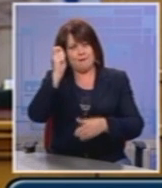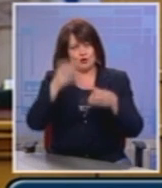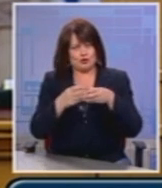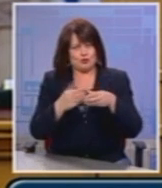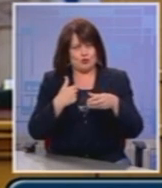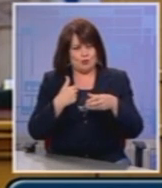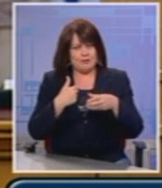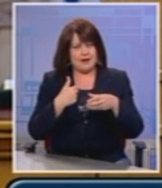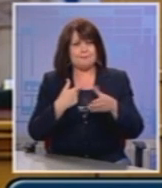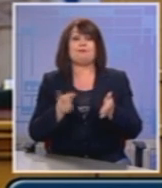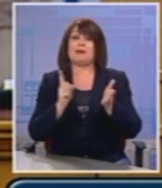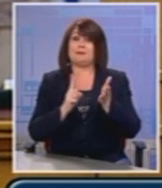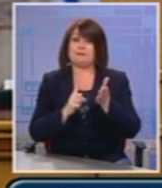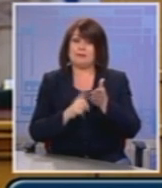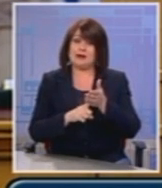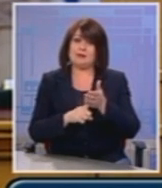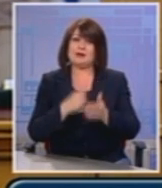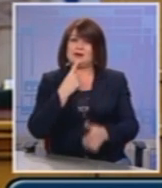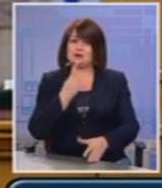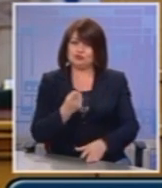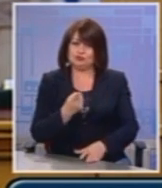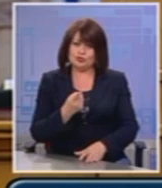ποουλ πρέπει να σας